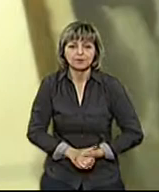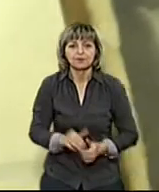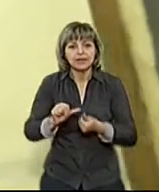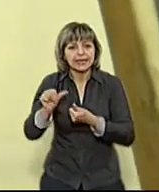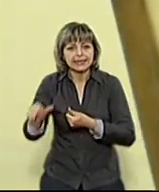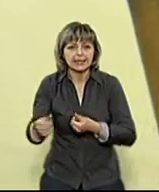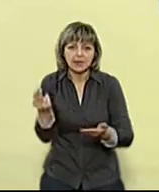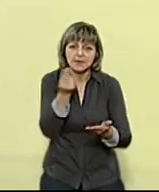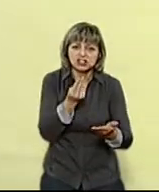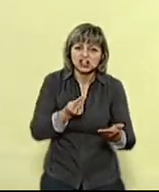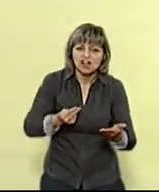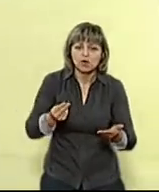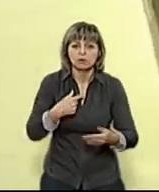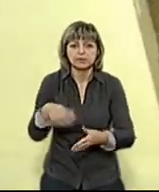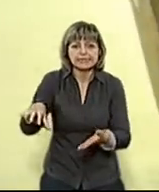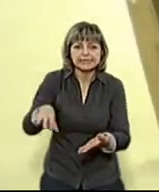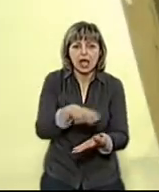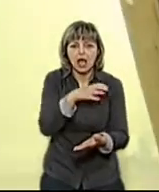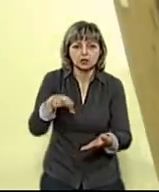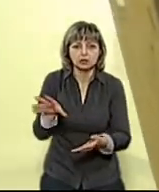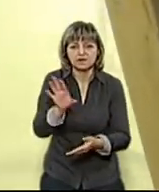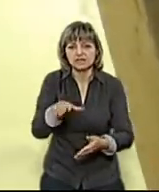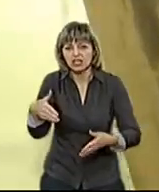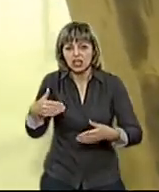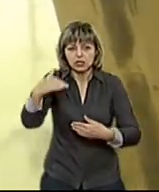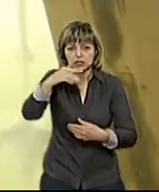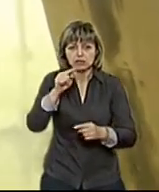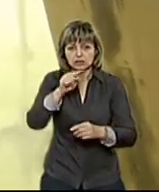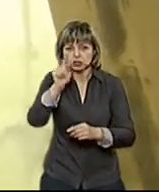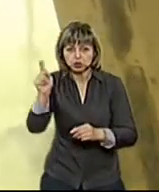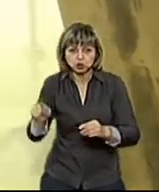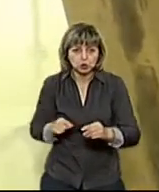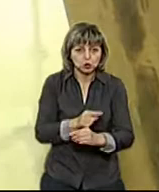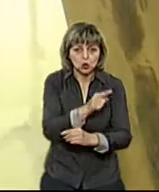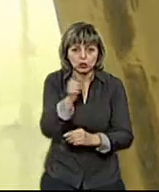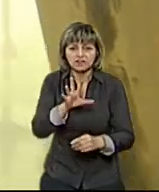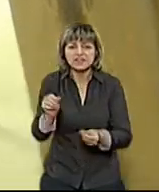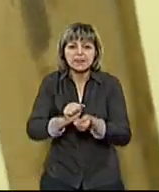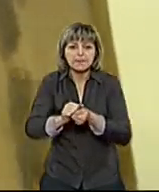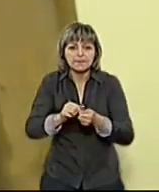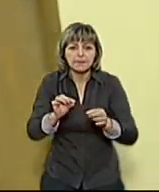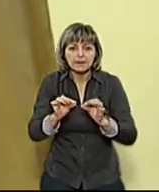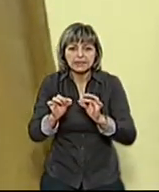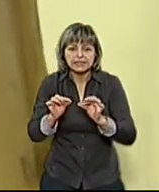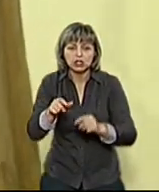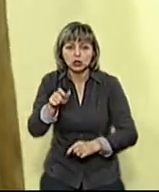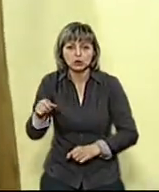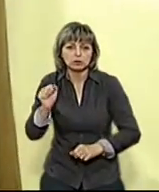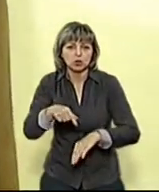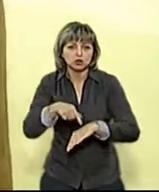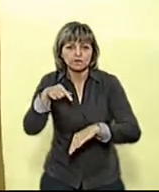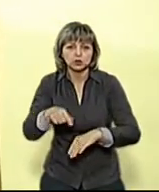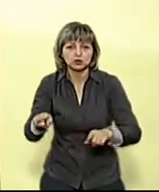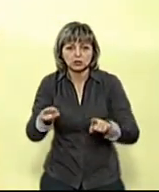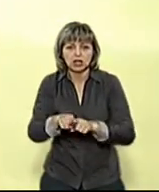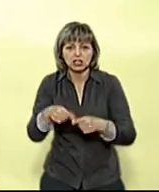Крім живопису, ми також скануємо всі сторони ікони, всі торці. Люди зможуть відчути